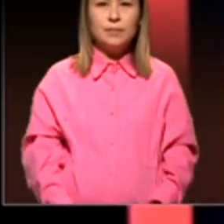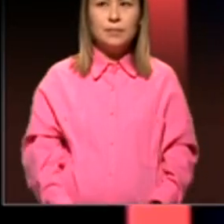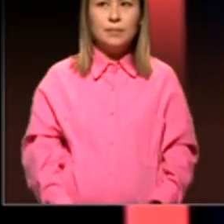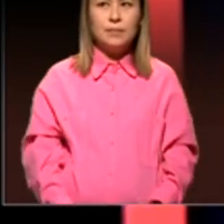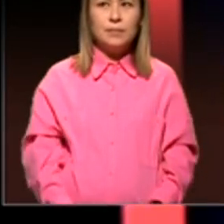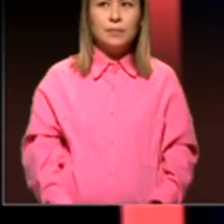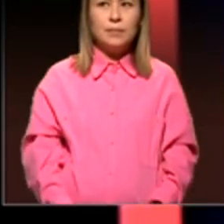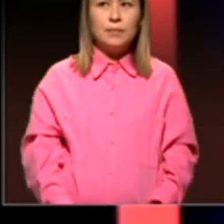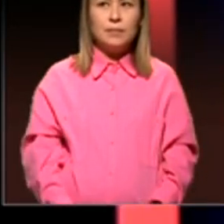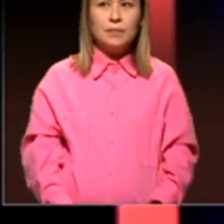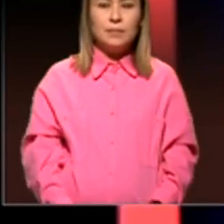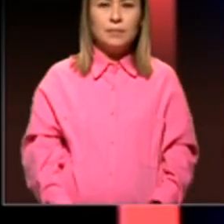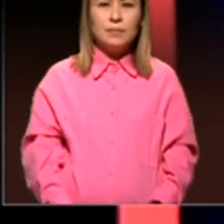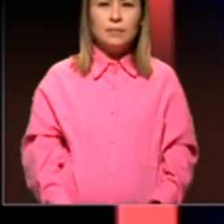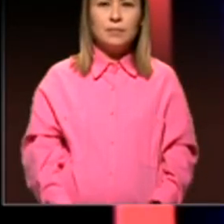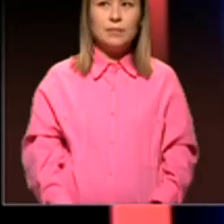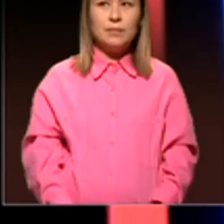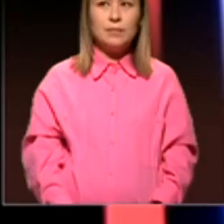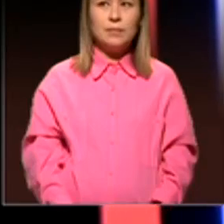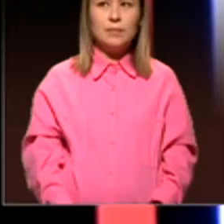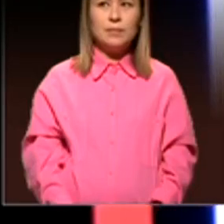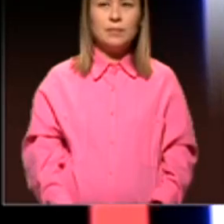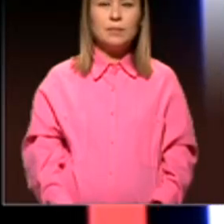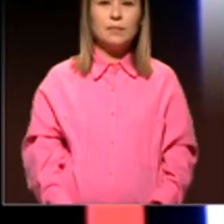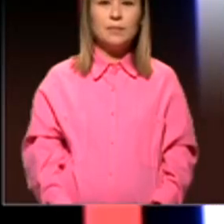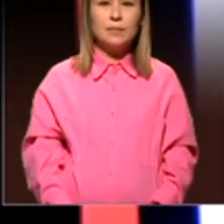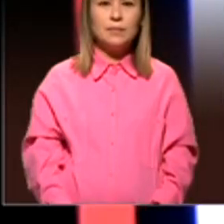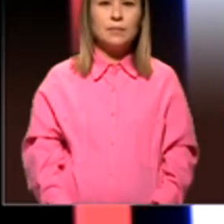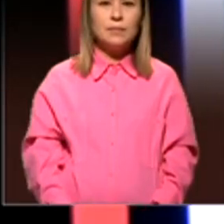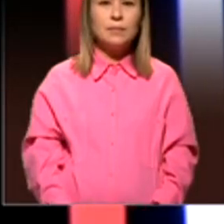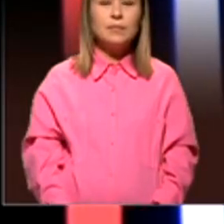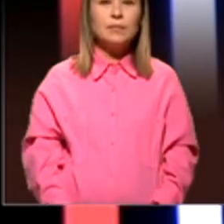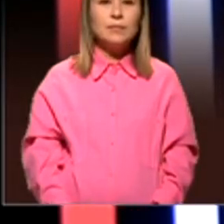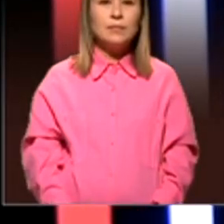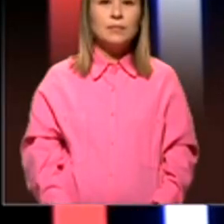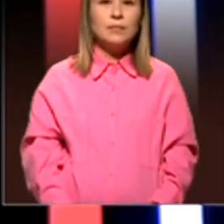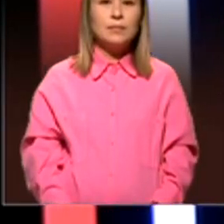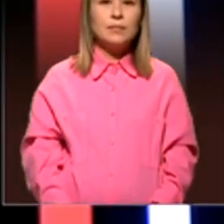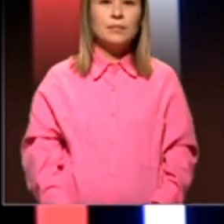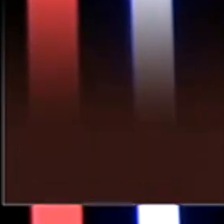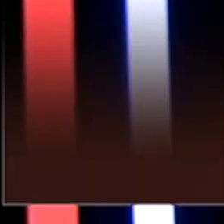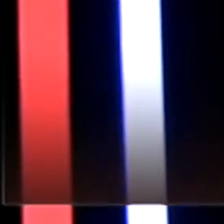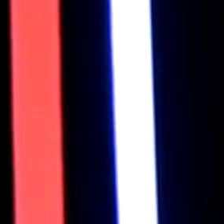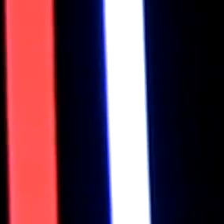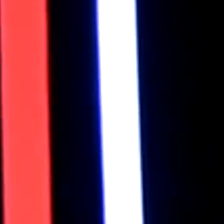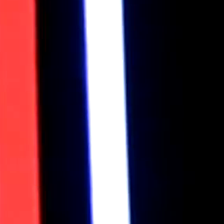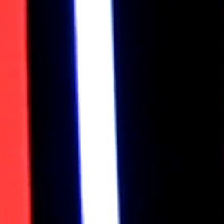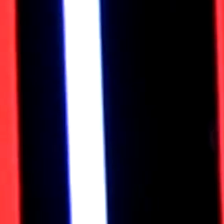Ашық алаңның сұрақтарын қойған Ерғанат Көп жасар. Көп жасайық. Сау болыңыздар.